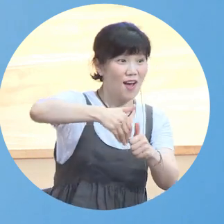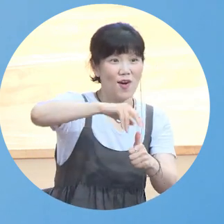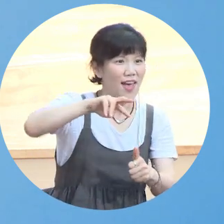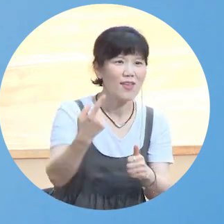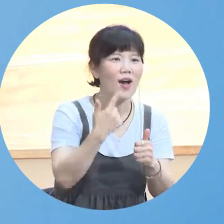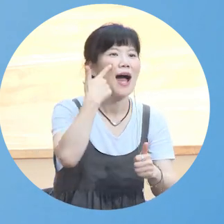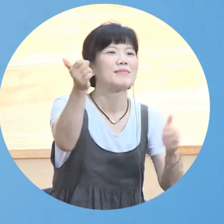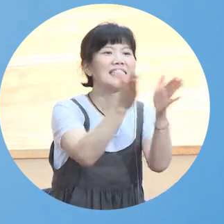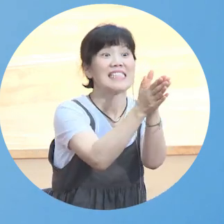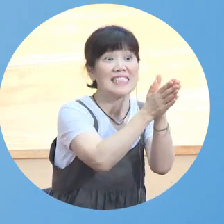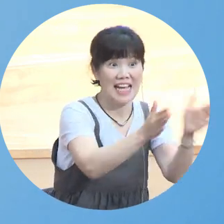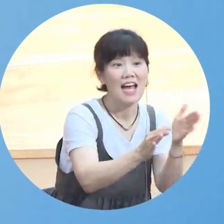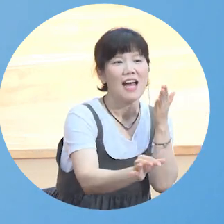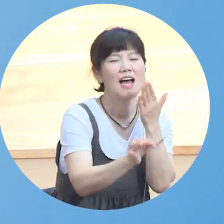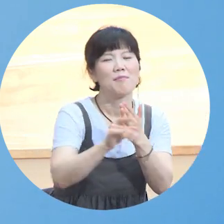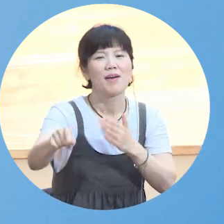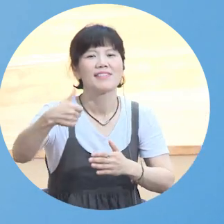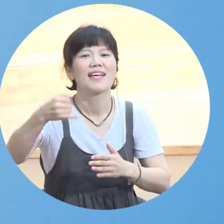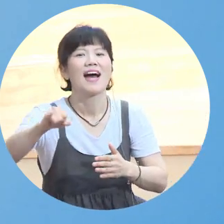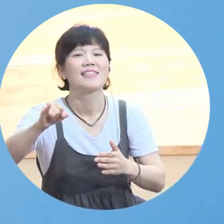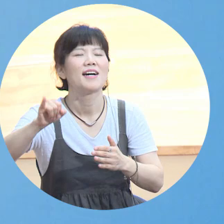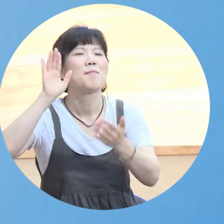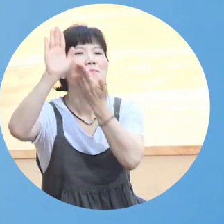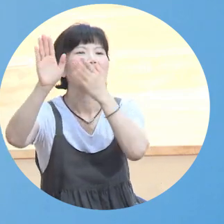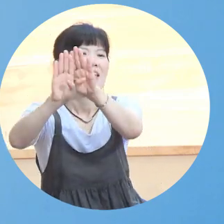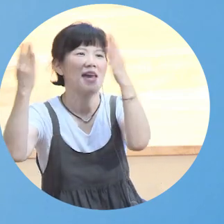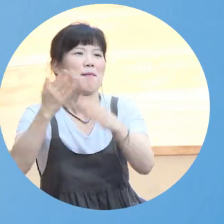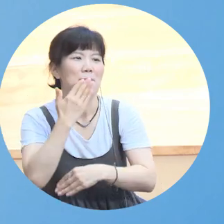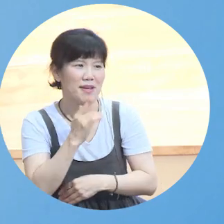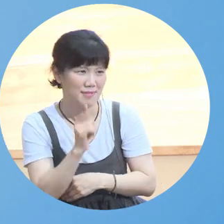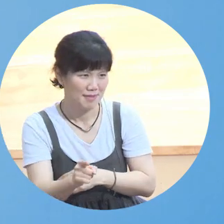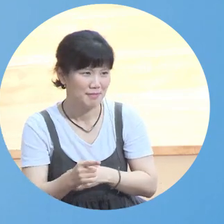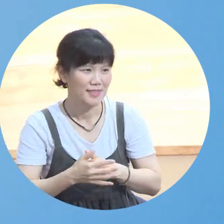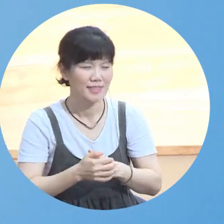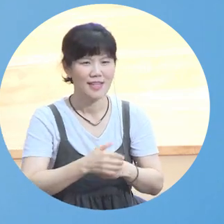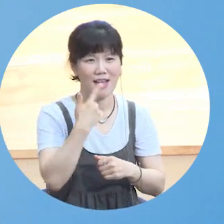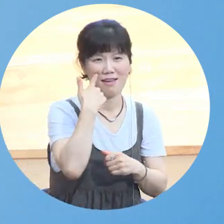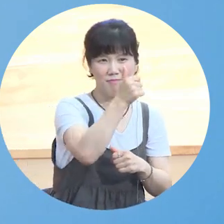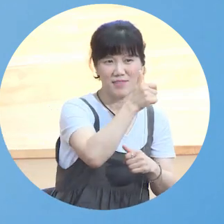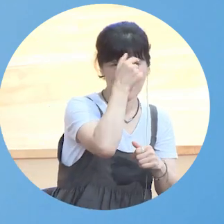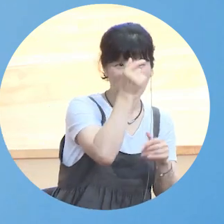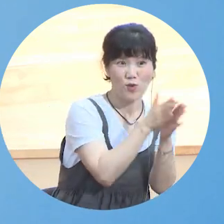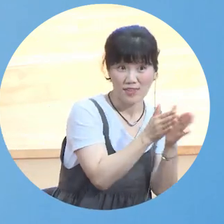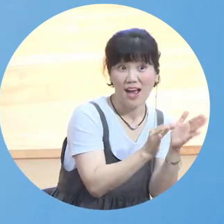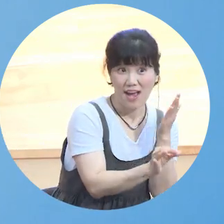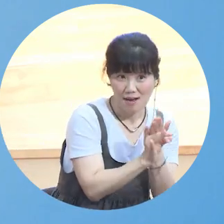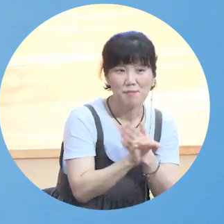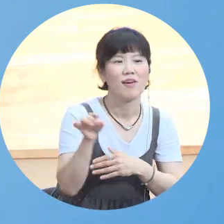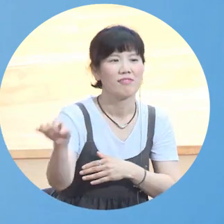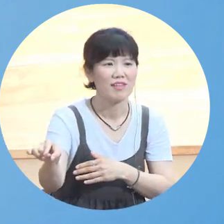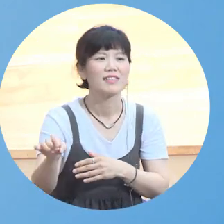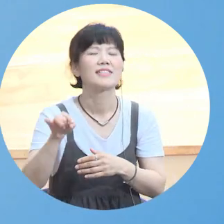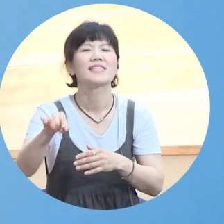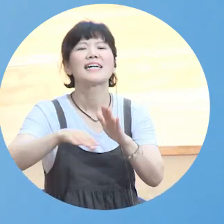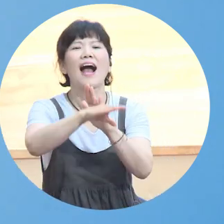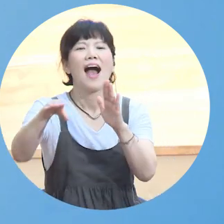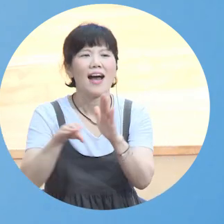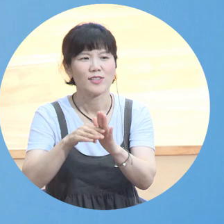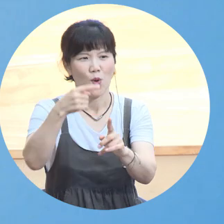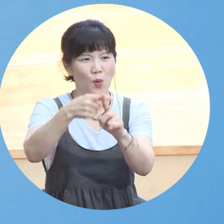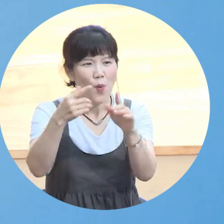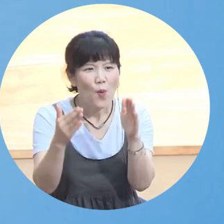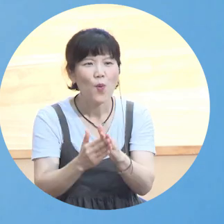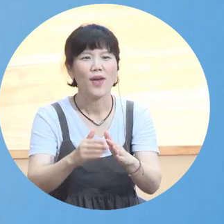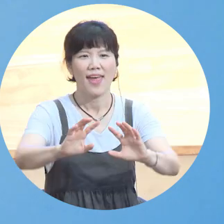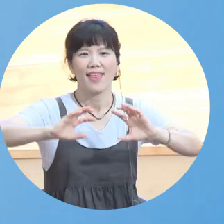자녀의 미래 문은 열린다 고 저는 믿습니다 아버지의 기도 가 시작되어 지며 그 가정 교회 그 나라 민족